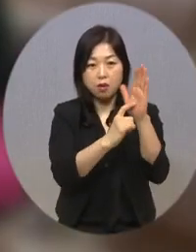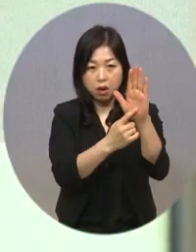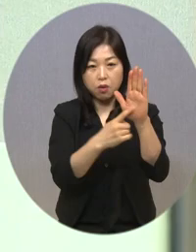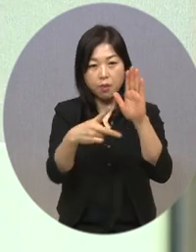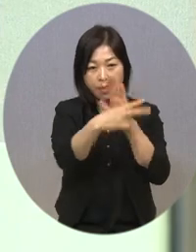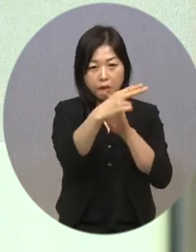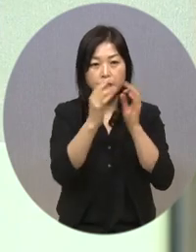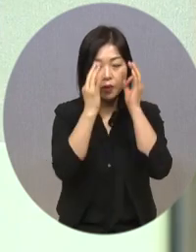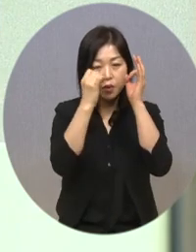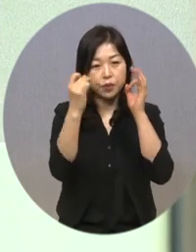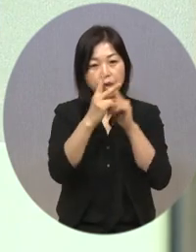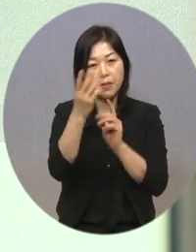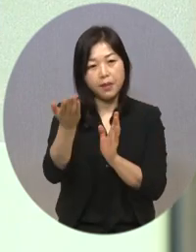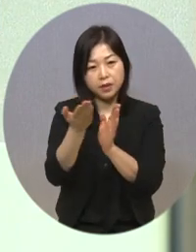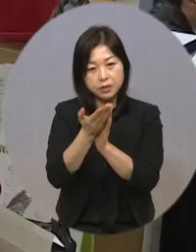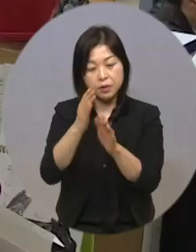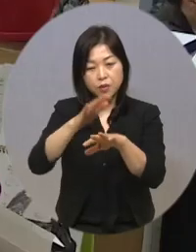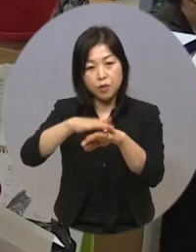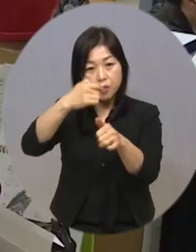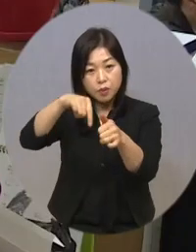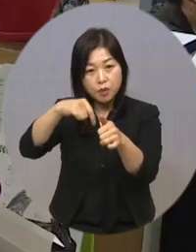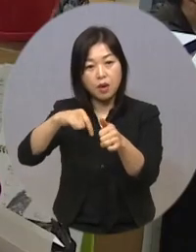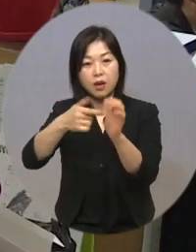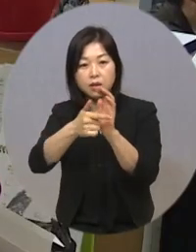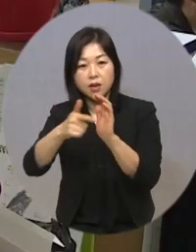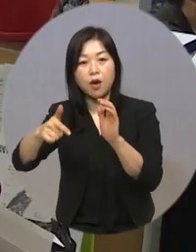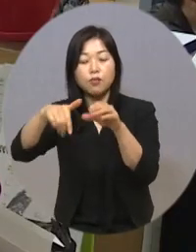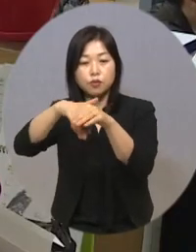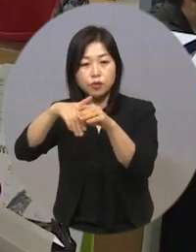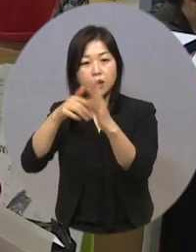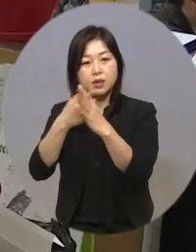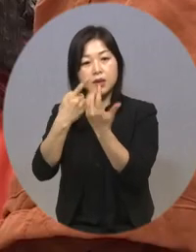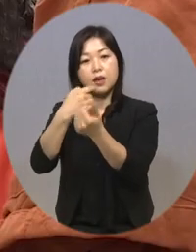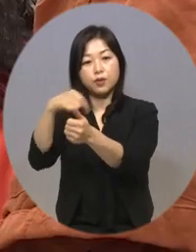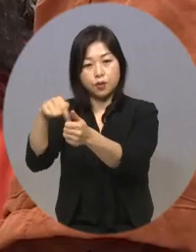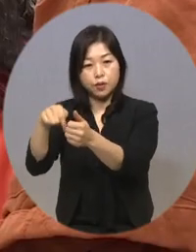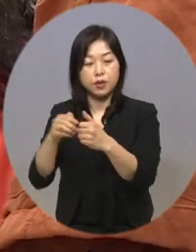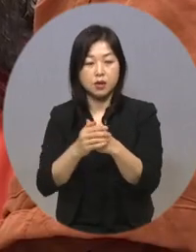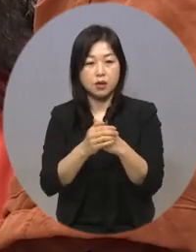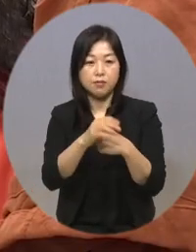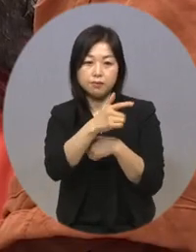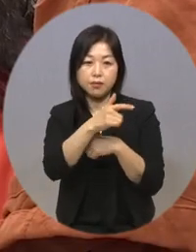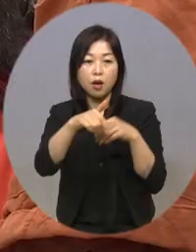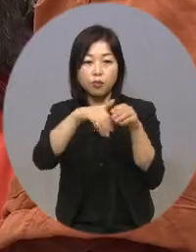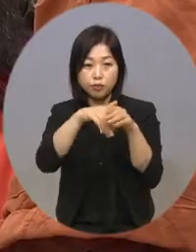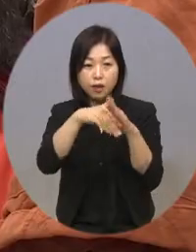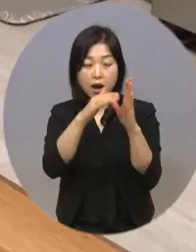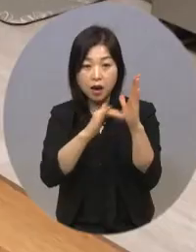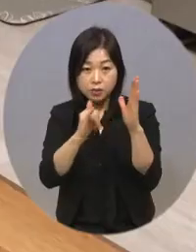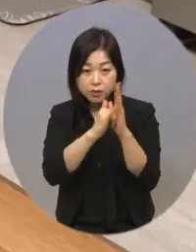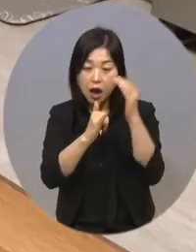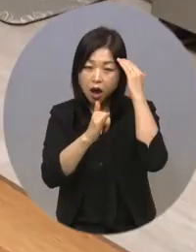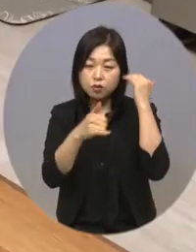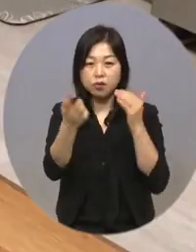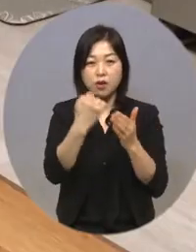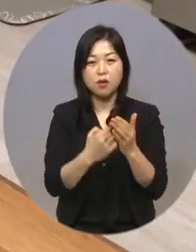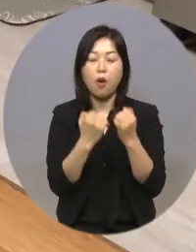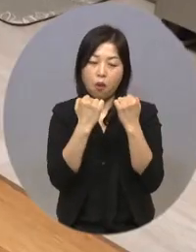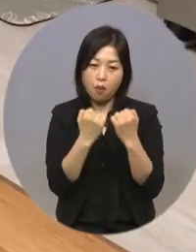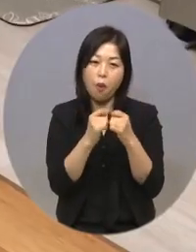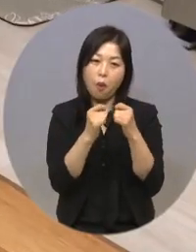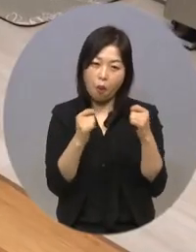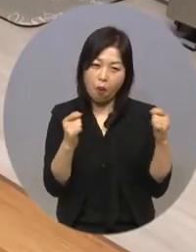노력, 맞춤형 농업교육과 다문화 이해 교육을 통해 다문화 가족의 장기 정착을 지원해 나갈